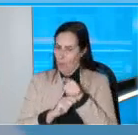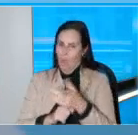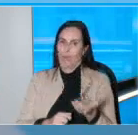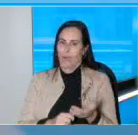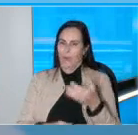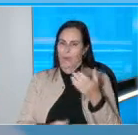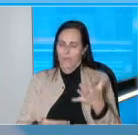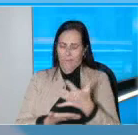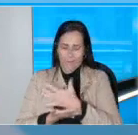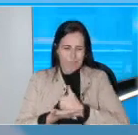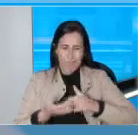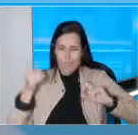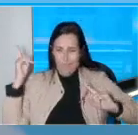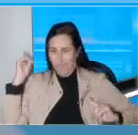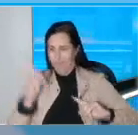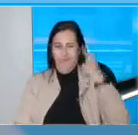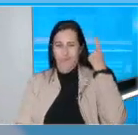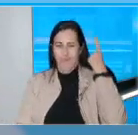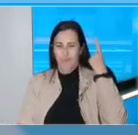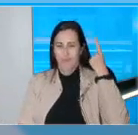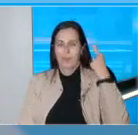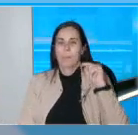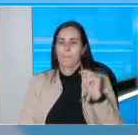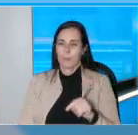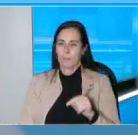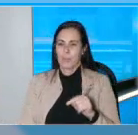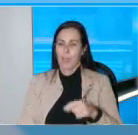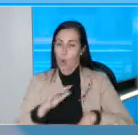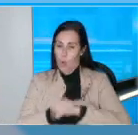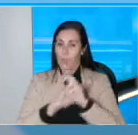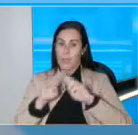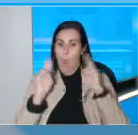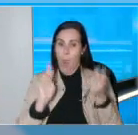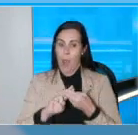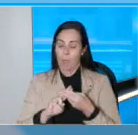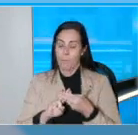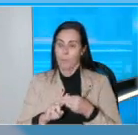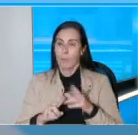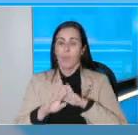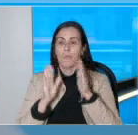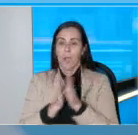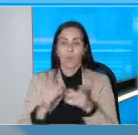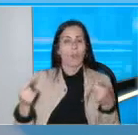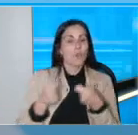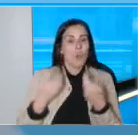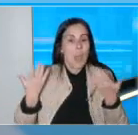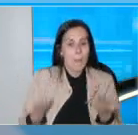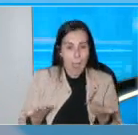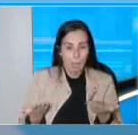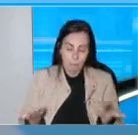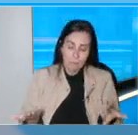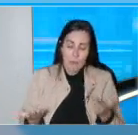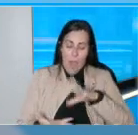כמובן לשחקן בעל השכר הגבוה ביותר בכדורגל העולמי. וכל זה מתנקז, כפי